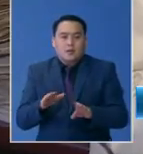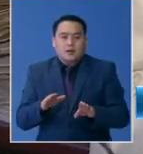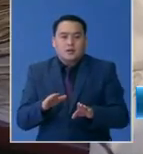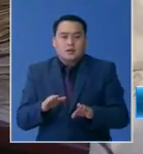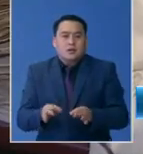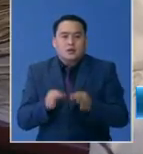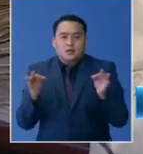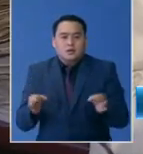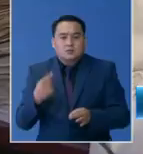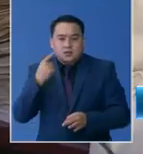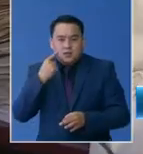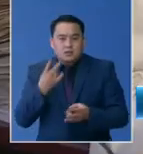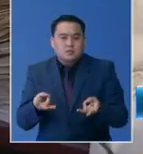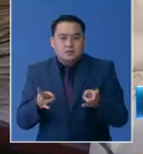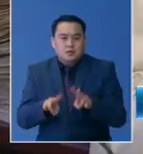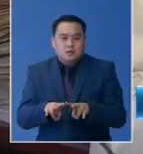Ешкімге ренжуге болмайды.